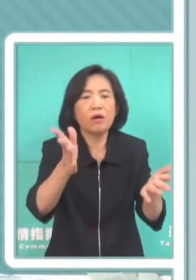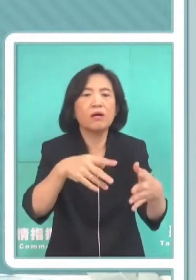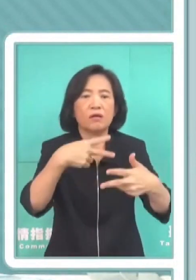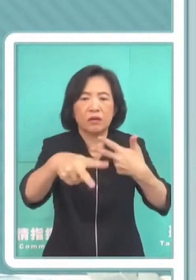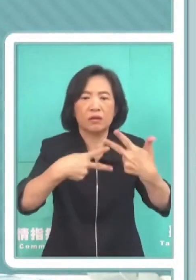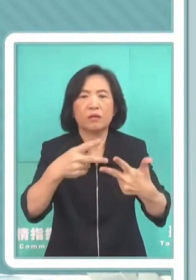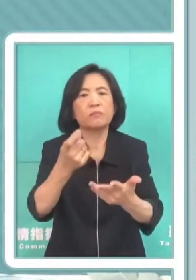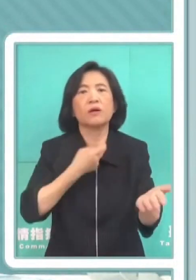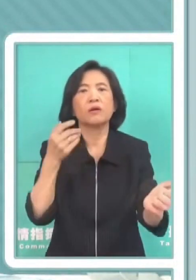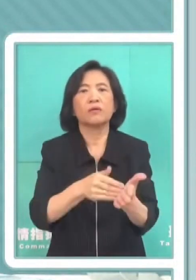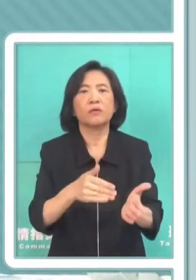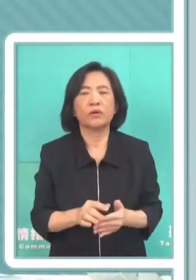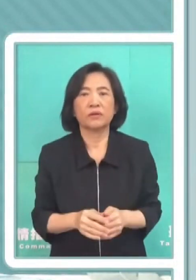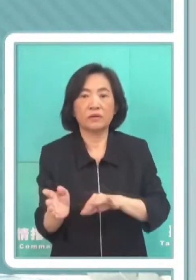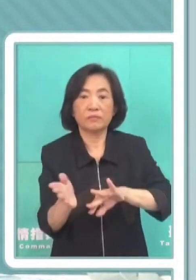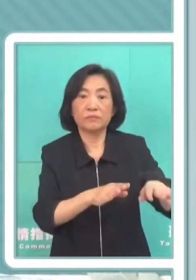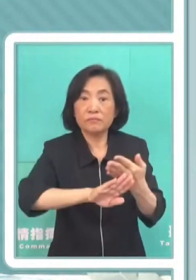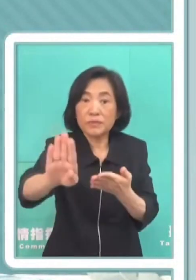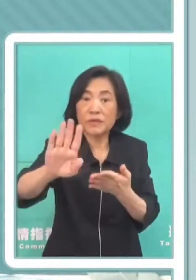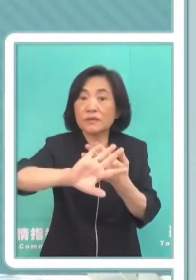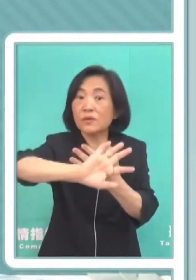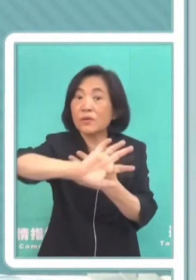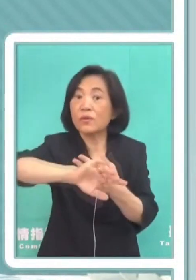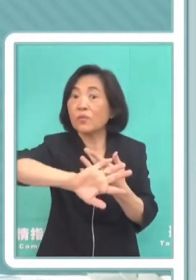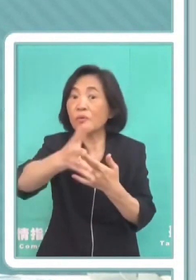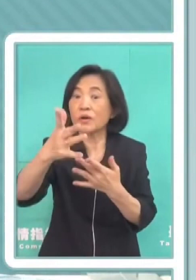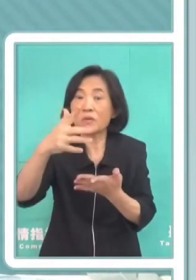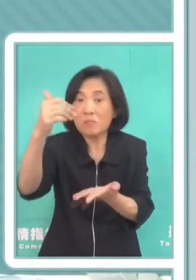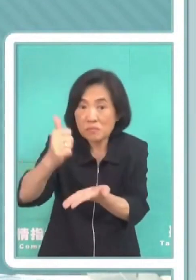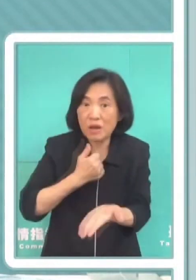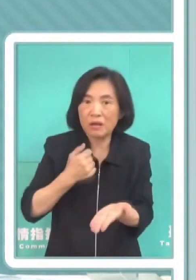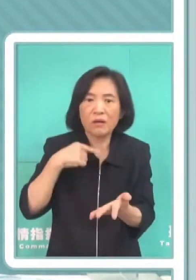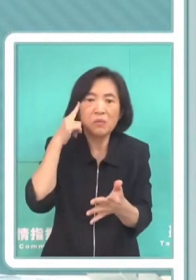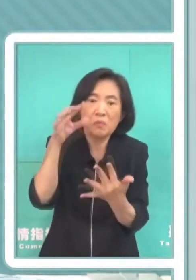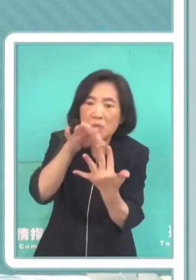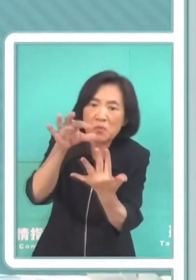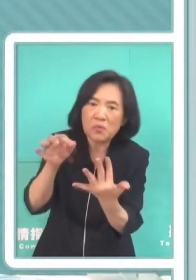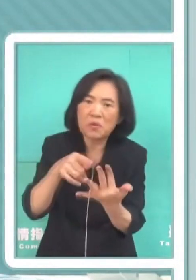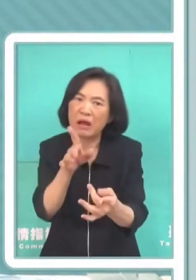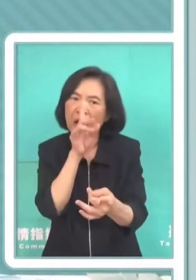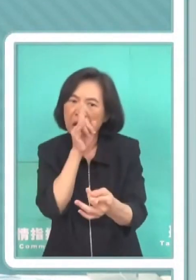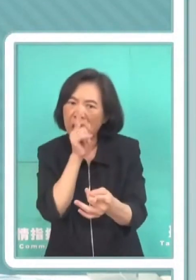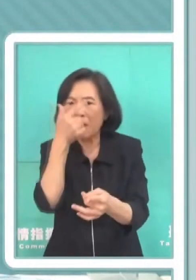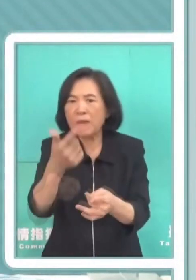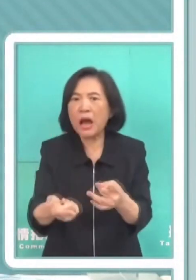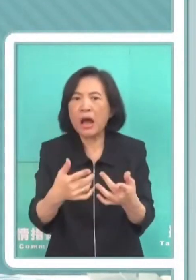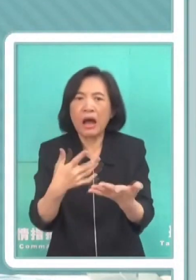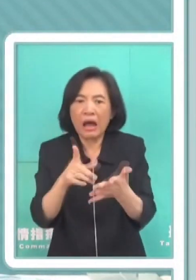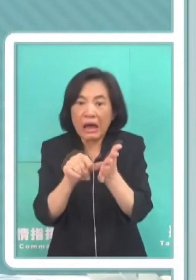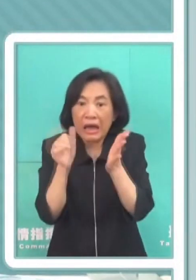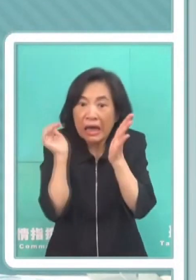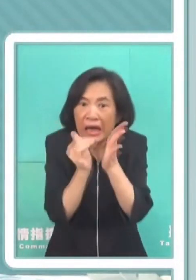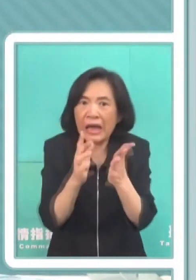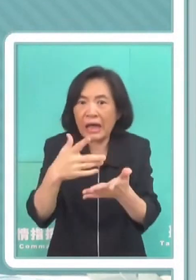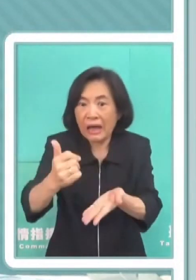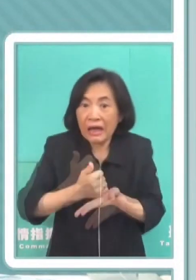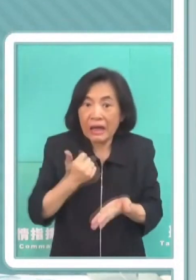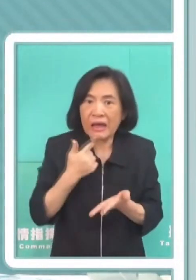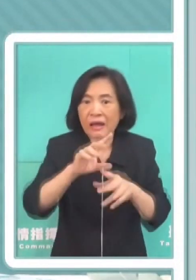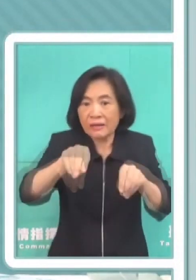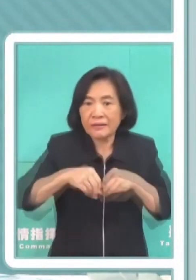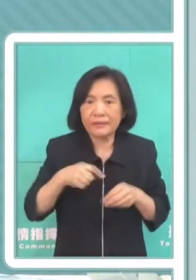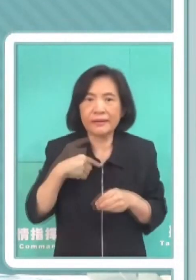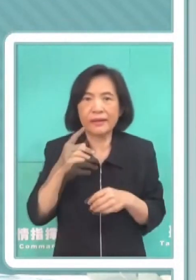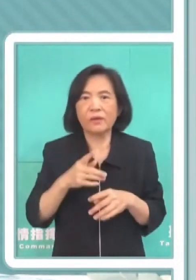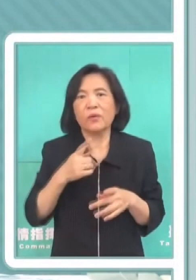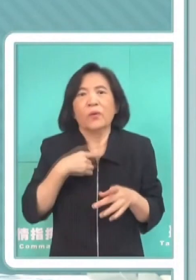那当然是这样的哦，其他国家送我们的疫苗。我们不敢说挑三拣四来怪说，啊，你怎么送这个哦？快要到过期的、快要到期的疫